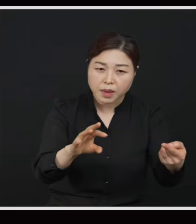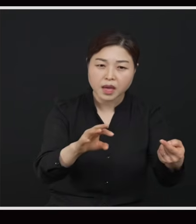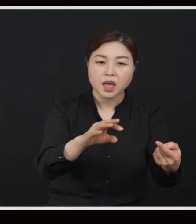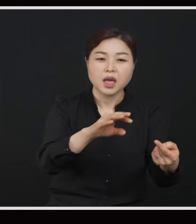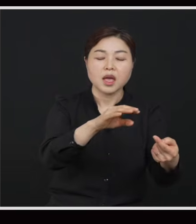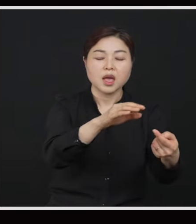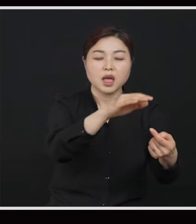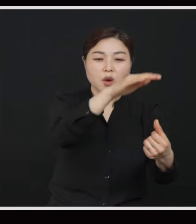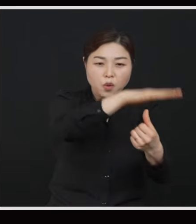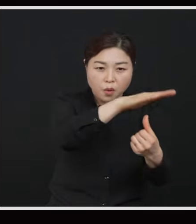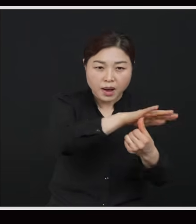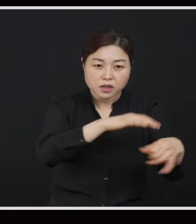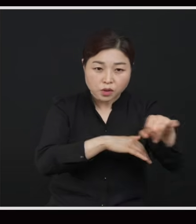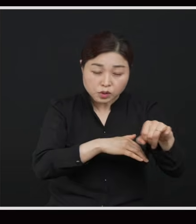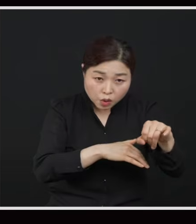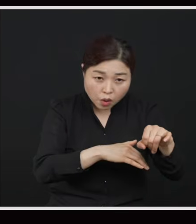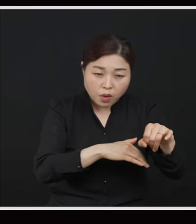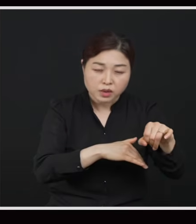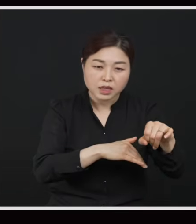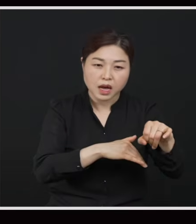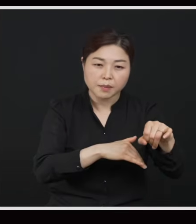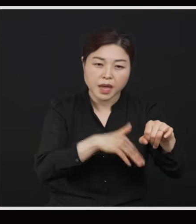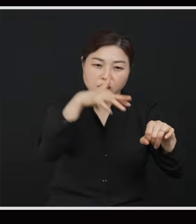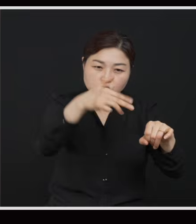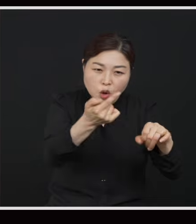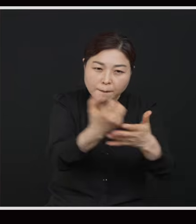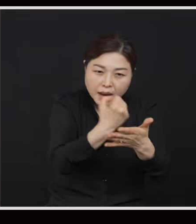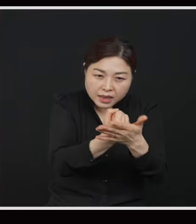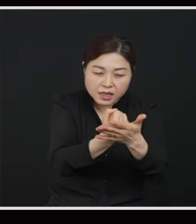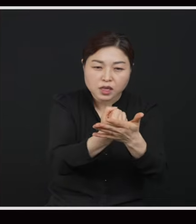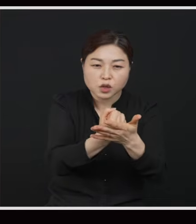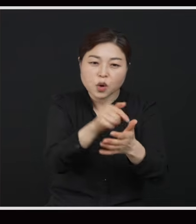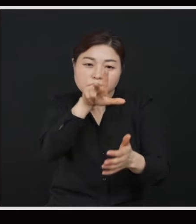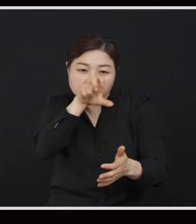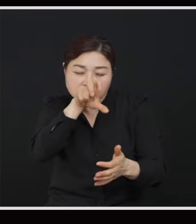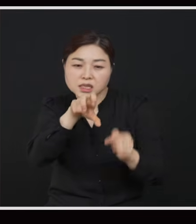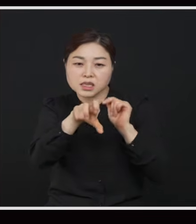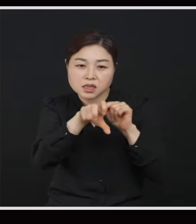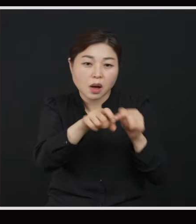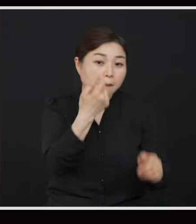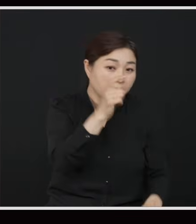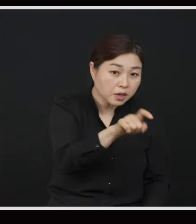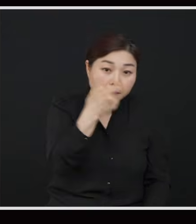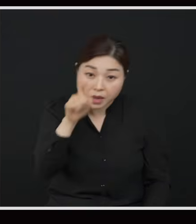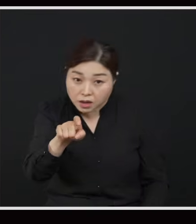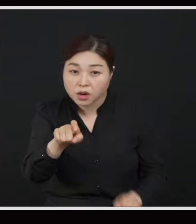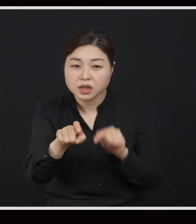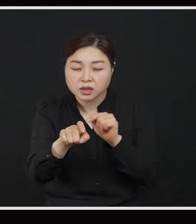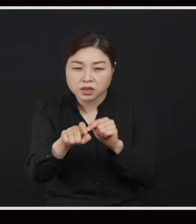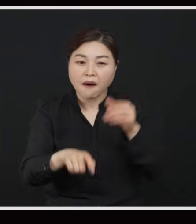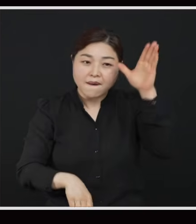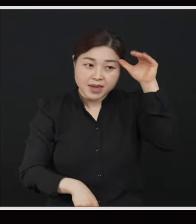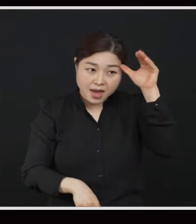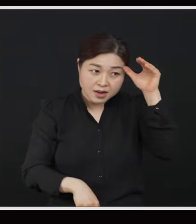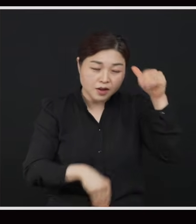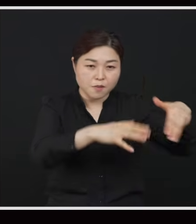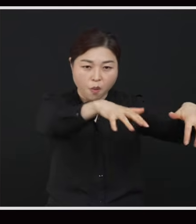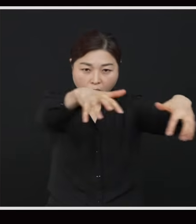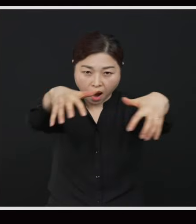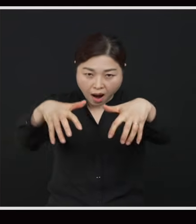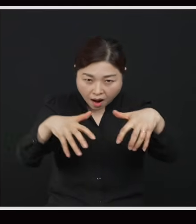다음에 꼬마선충, 초파리, 생쥐, 그 다음에 그걸 발견한 사람이 지금